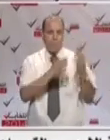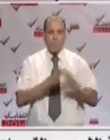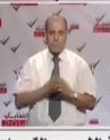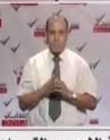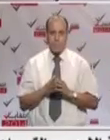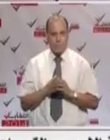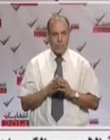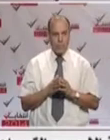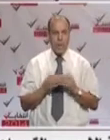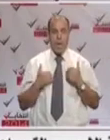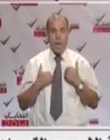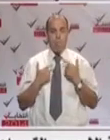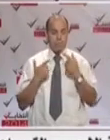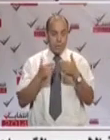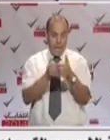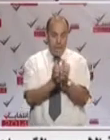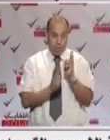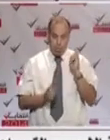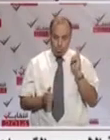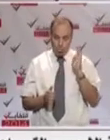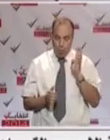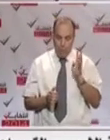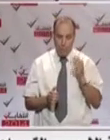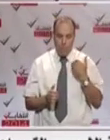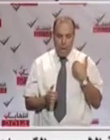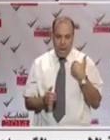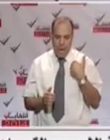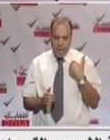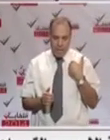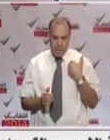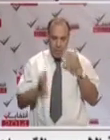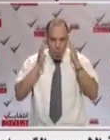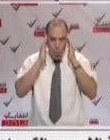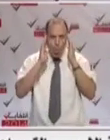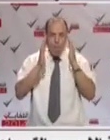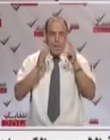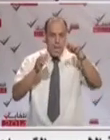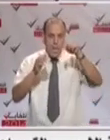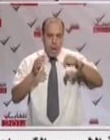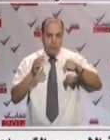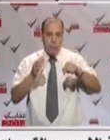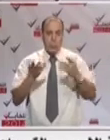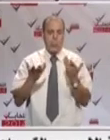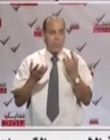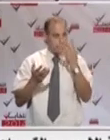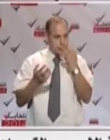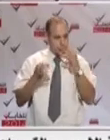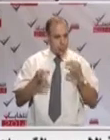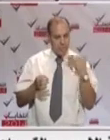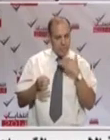كما لا يفوتنا في حركه الشعب على ان نركز على ضروره التعاطي الجاد والسريع